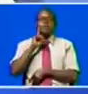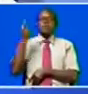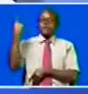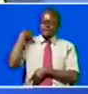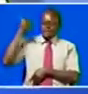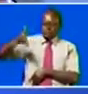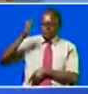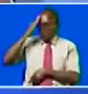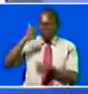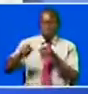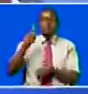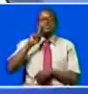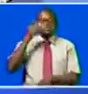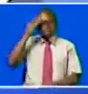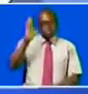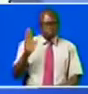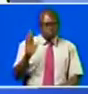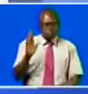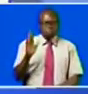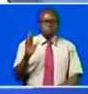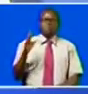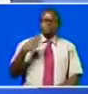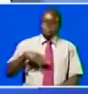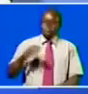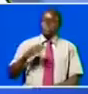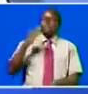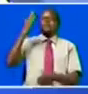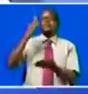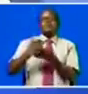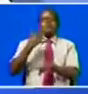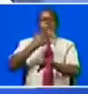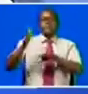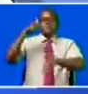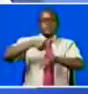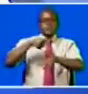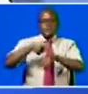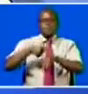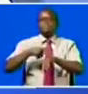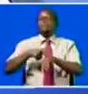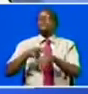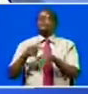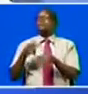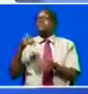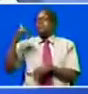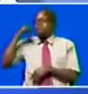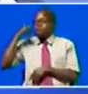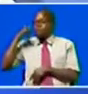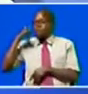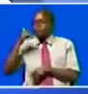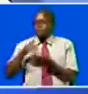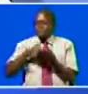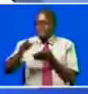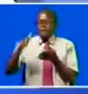na leo lakini kesho haujui. Watu waache kupoteza muda, uache kumuumiza mwenzako kwa sababu ya simu, kutumia